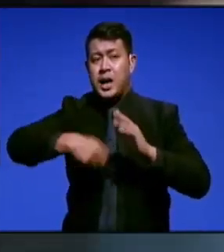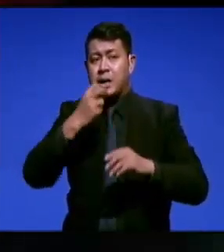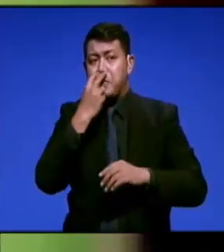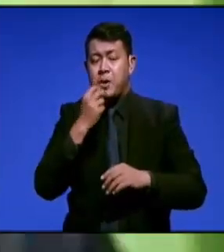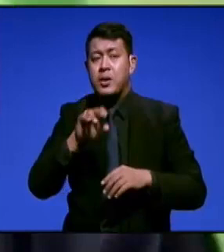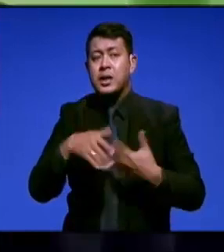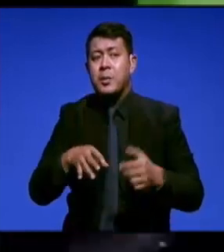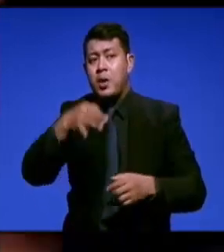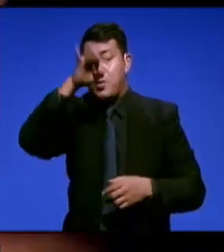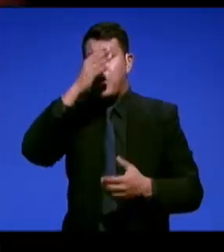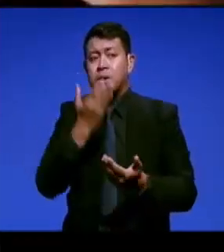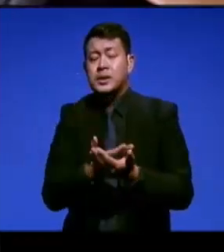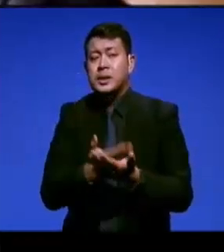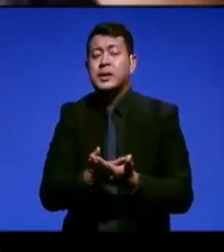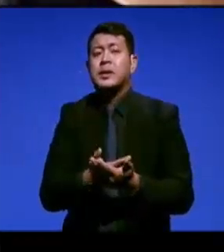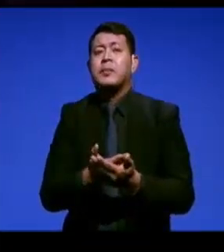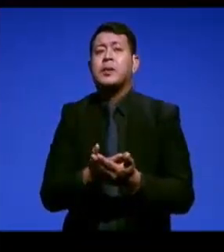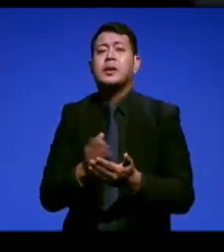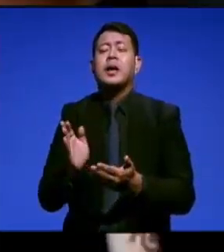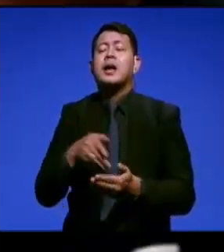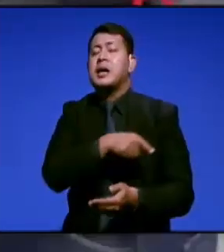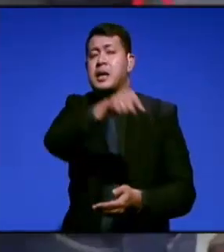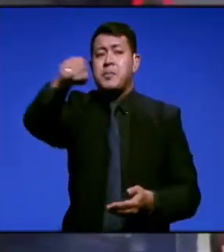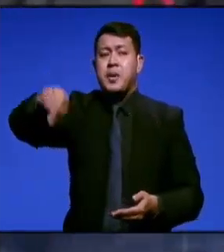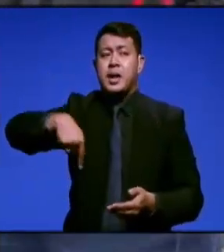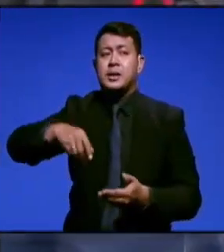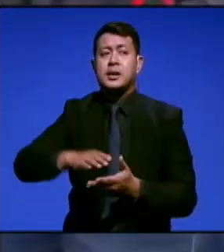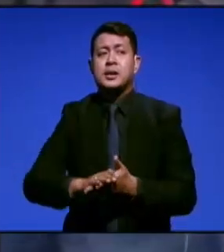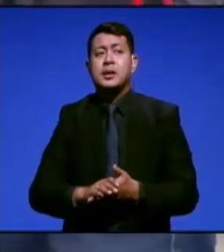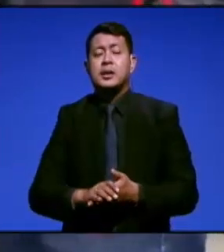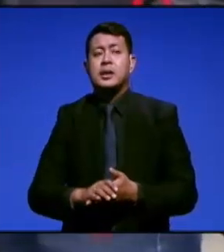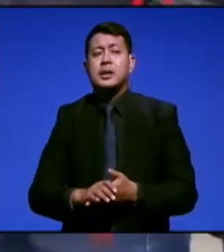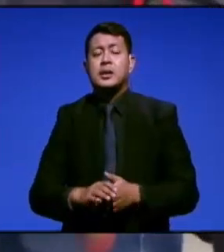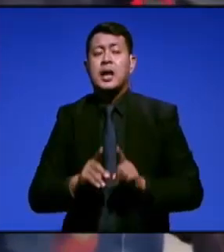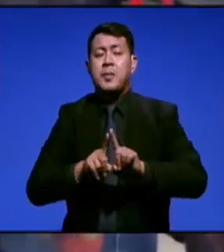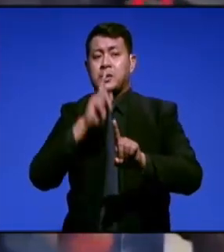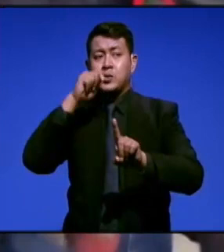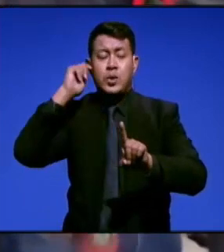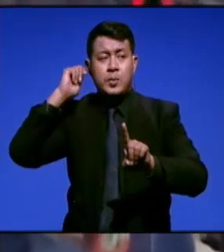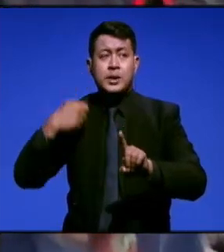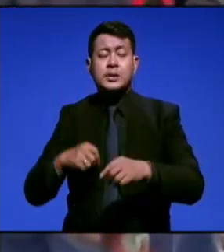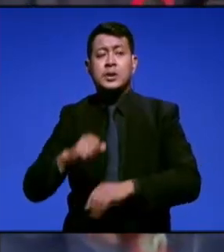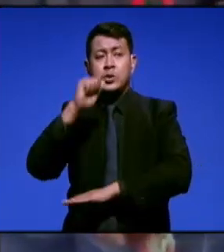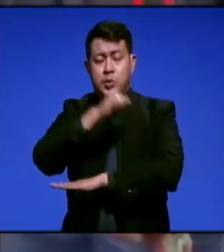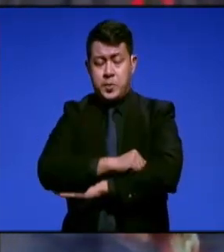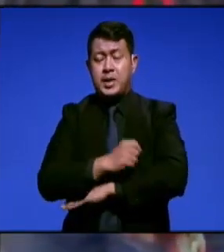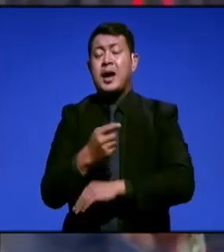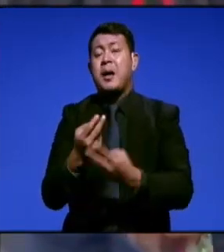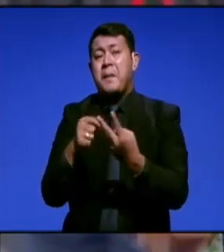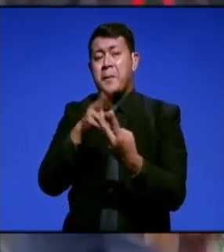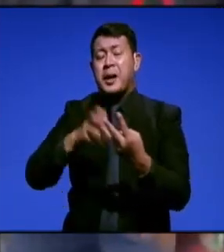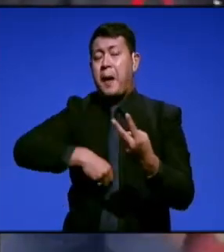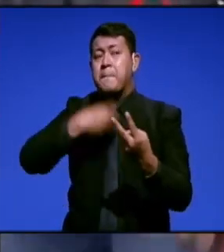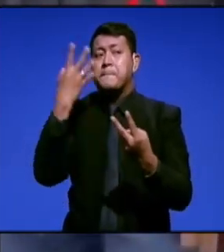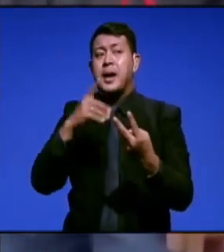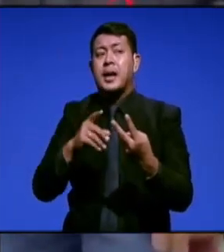Namun polisi tetap meminta pemudik kembali ke tempat asal. Lain halnya dengan pasangan suami istri di Sumedang ini. Mereka sempat